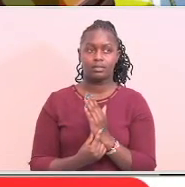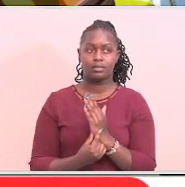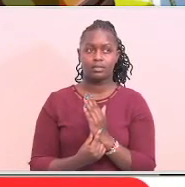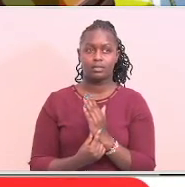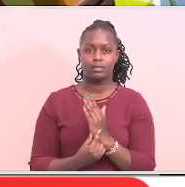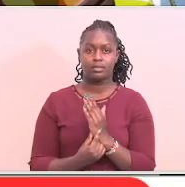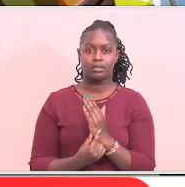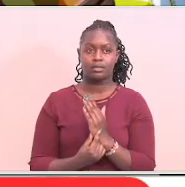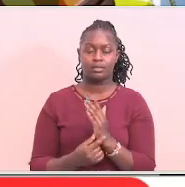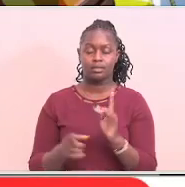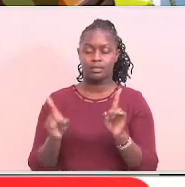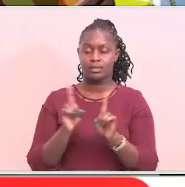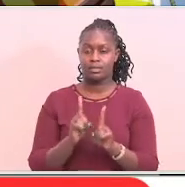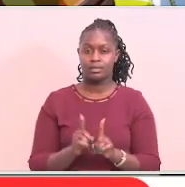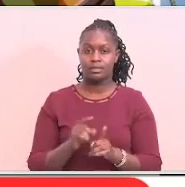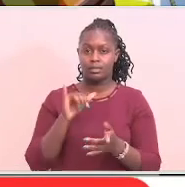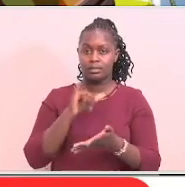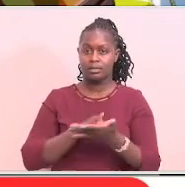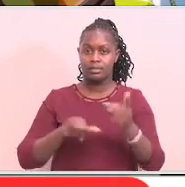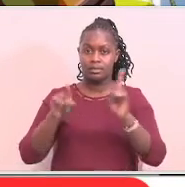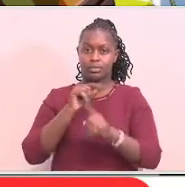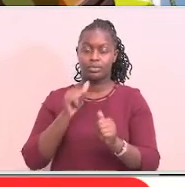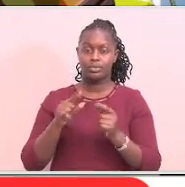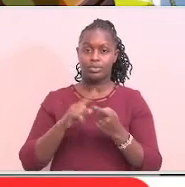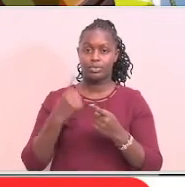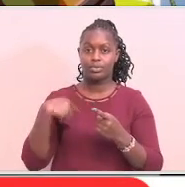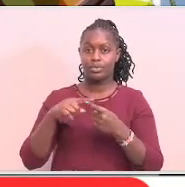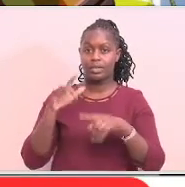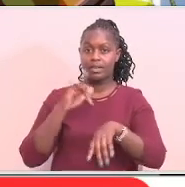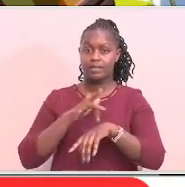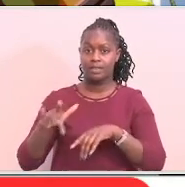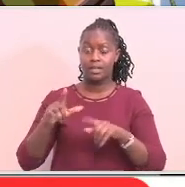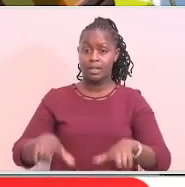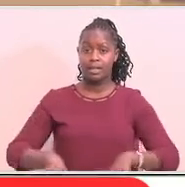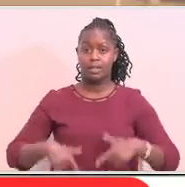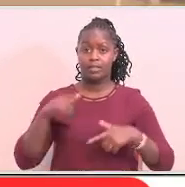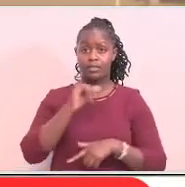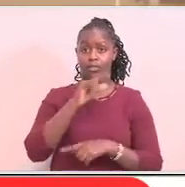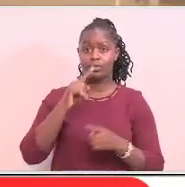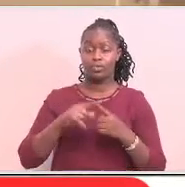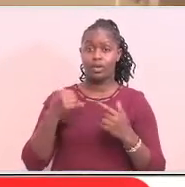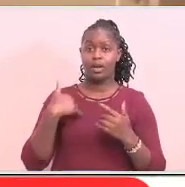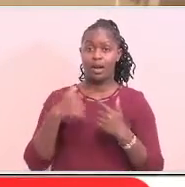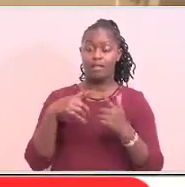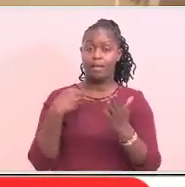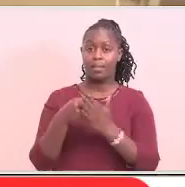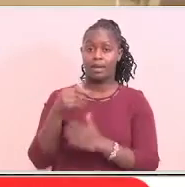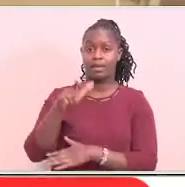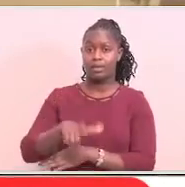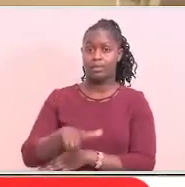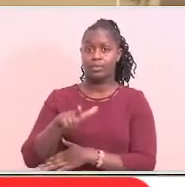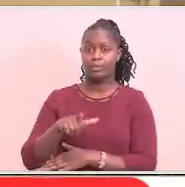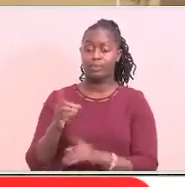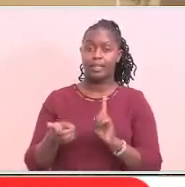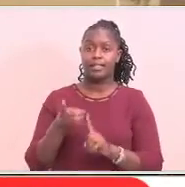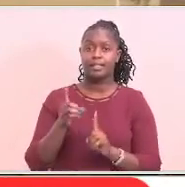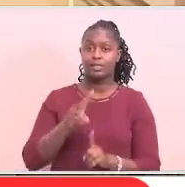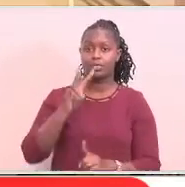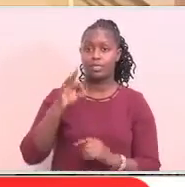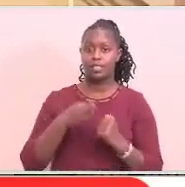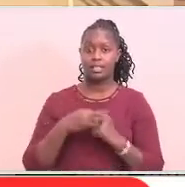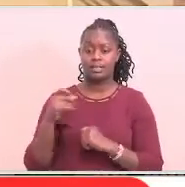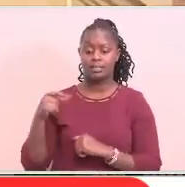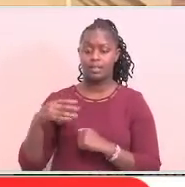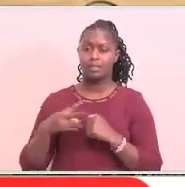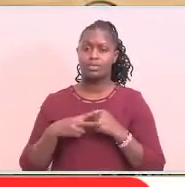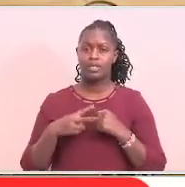kwa ushuru zaidi ambayo itahatarisha maisha ya walio na mapato ya chini. Mnamo tarehe 28 mwezi wa Julai mwaka